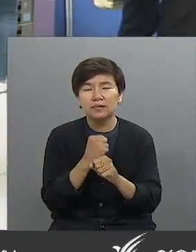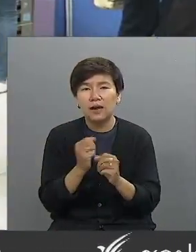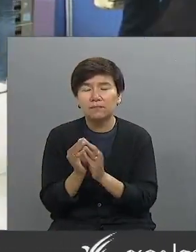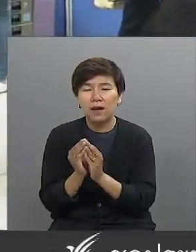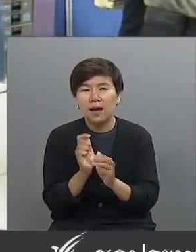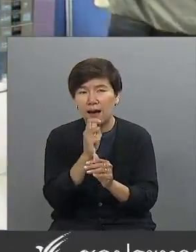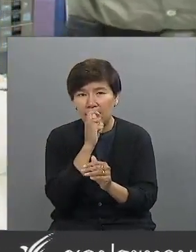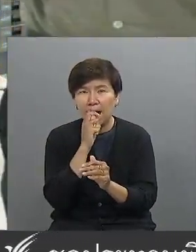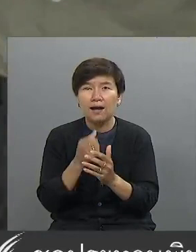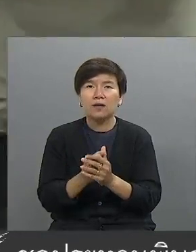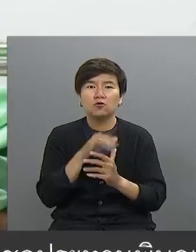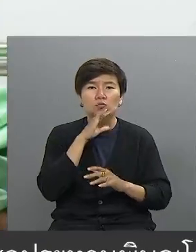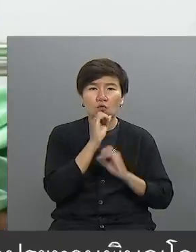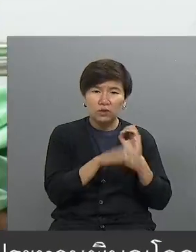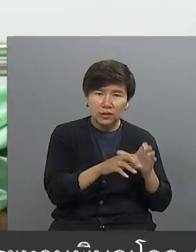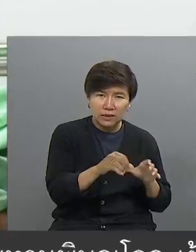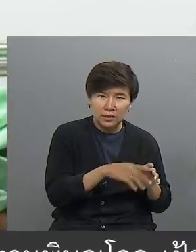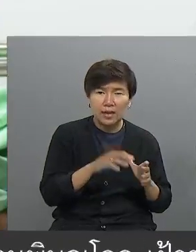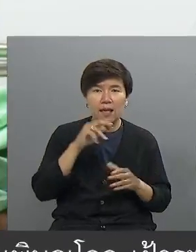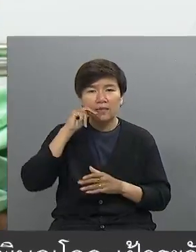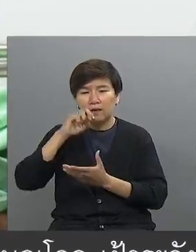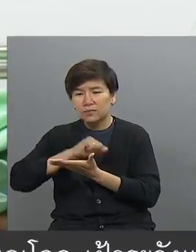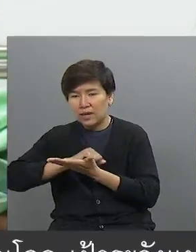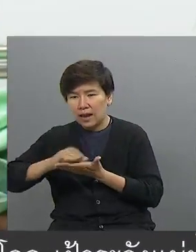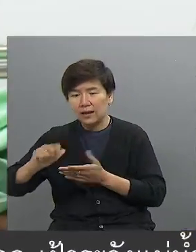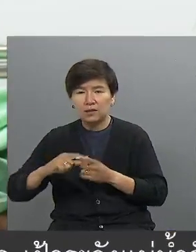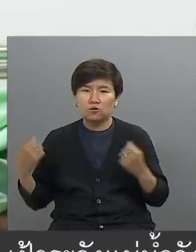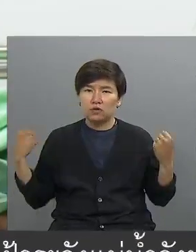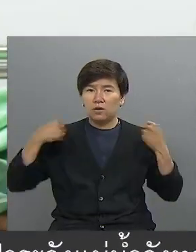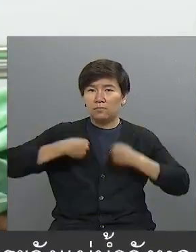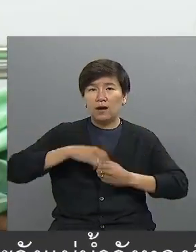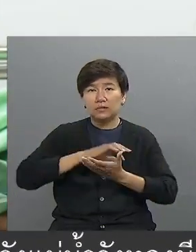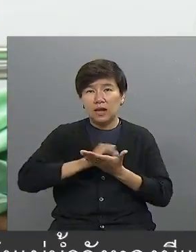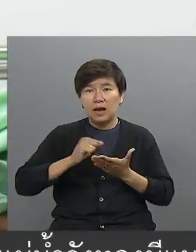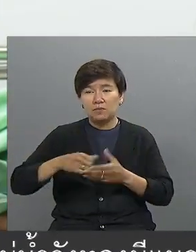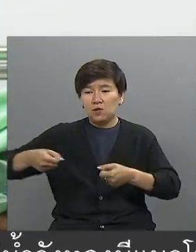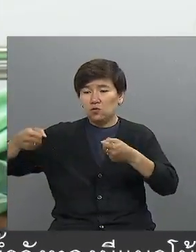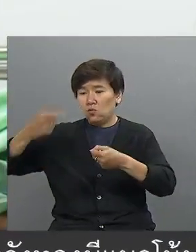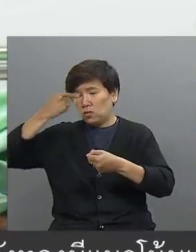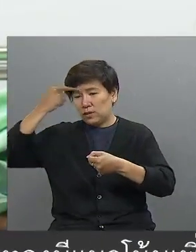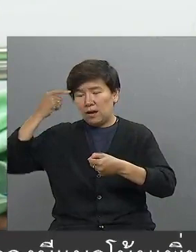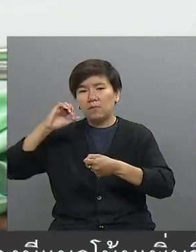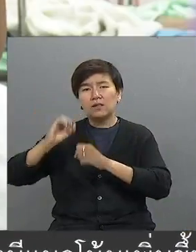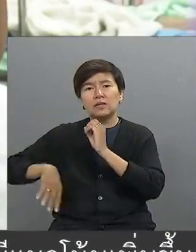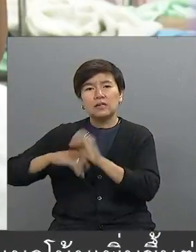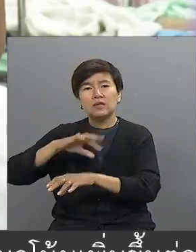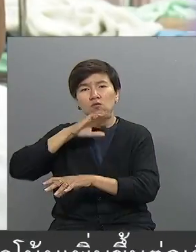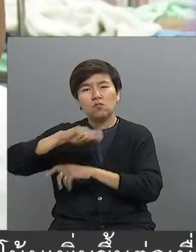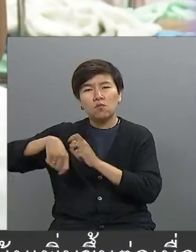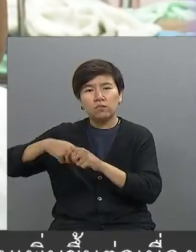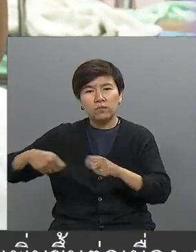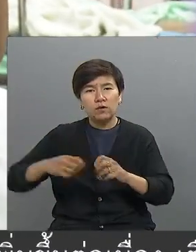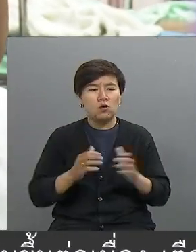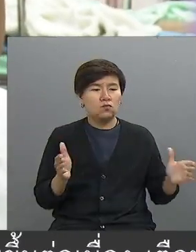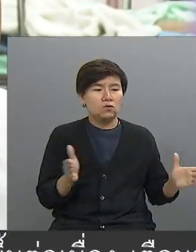ยะจัดหาน้ำสะอาดและชุดนายสะอาดประกอบด้วยถุงดำขนาดใหญ่สำหรับใส่ขยะถุงดำเล็กสำหรับใส่อุจ